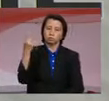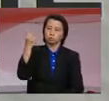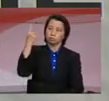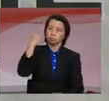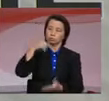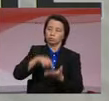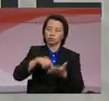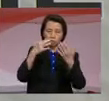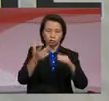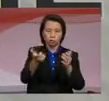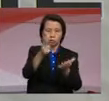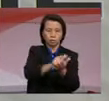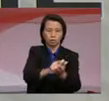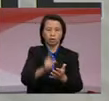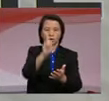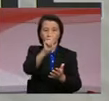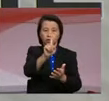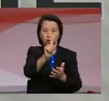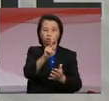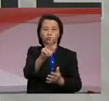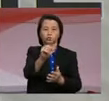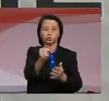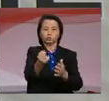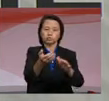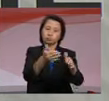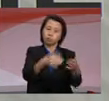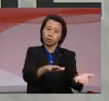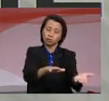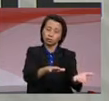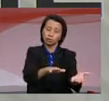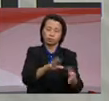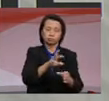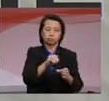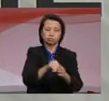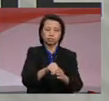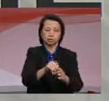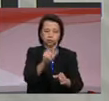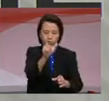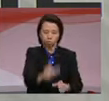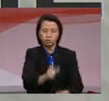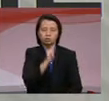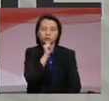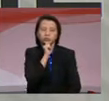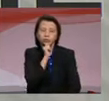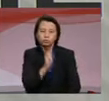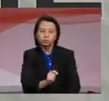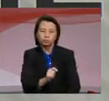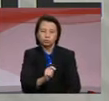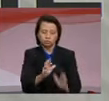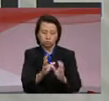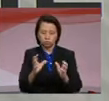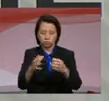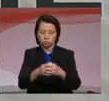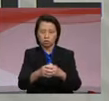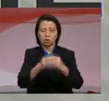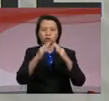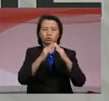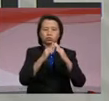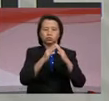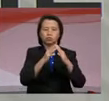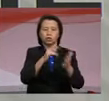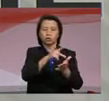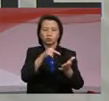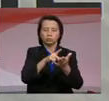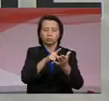ini telah dilaporkan satu lagi kes kematian COVID-19 melibatkan warga emas, iaitu dalam kluster rumah warga